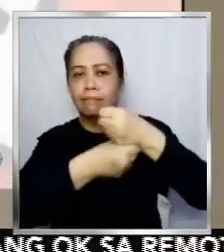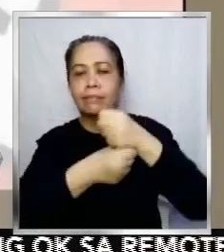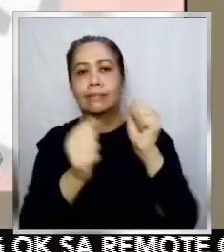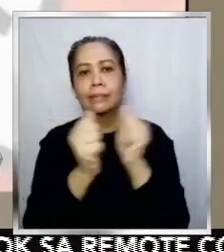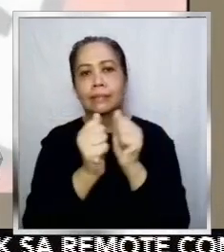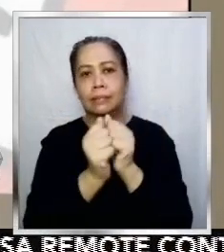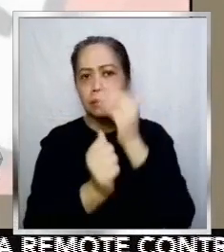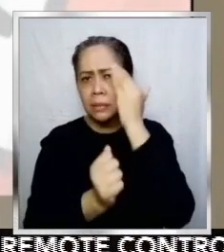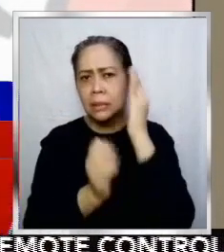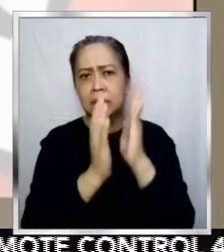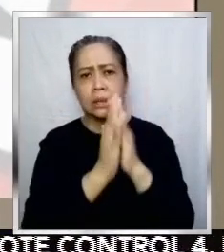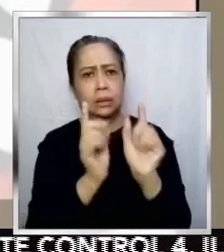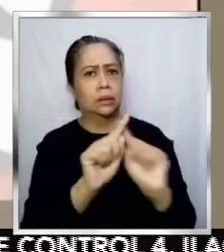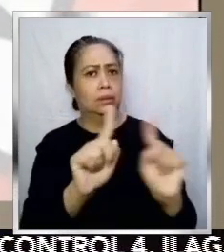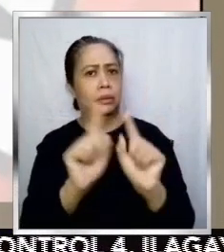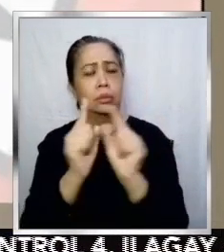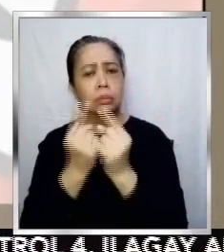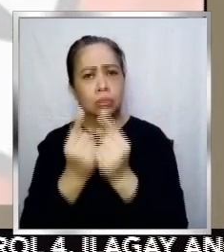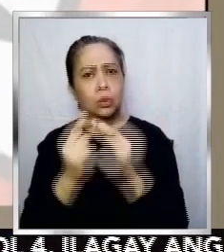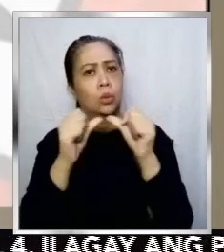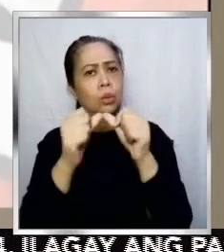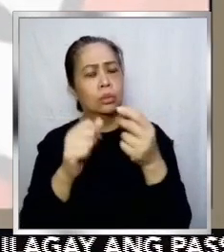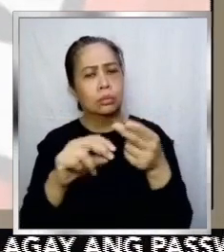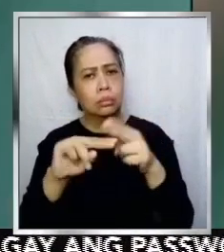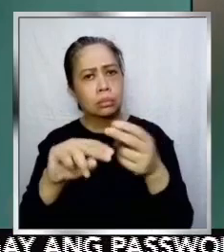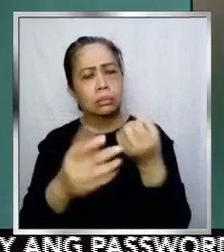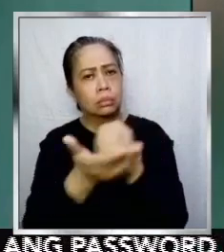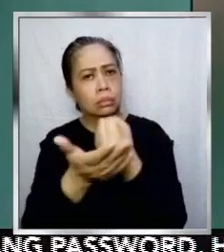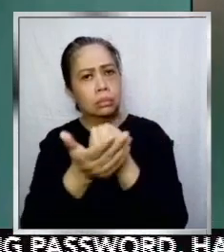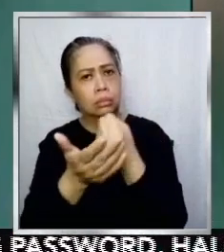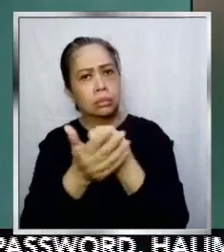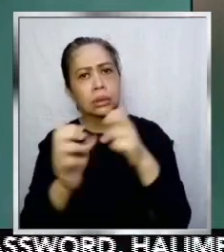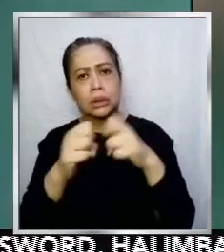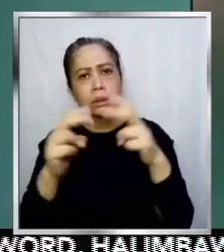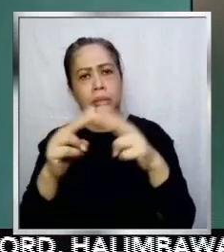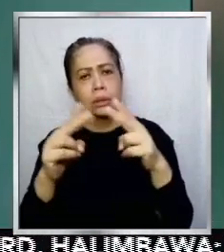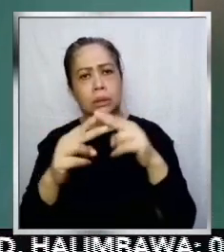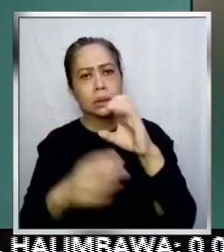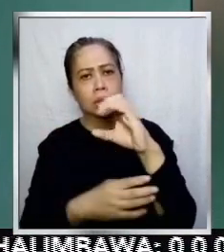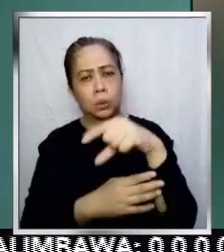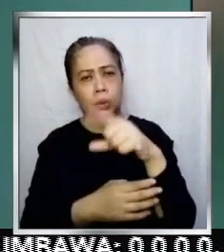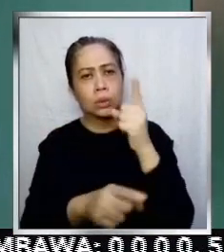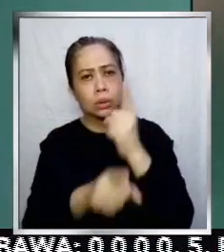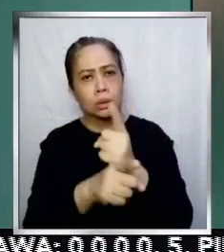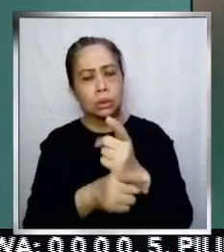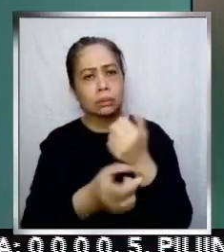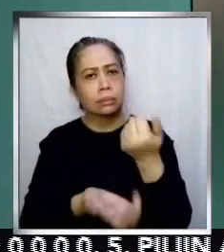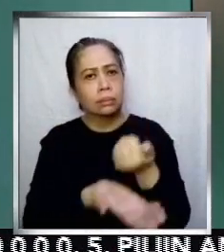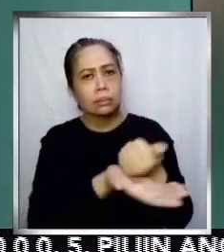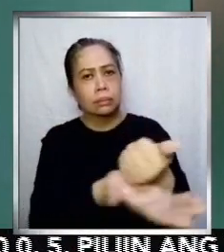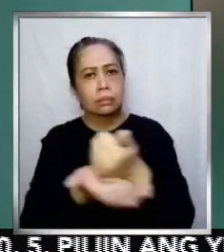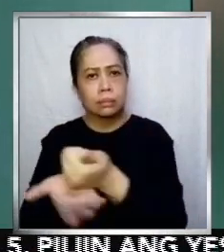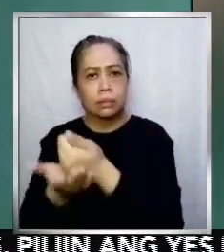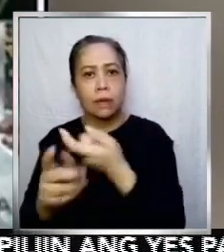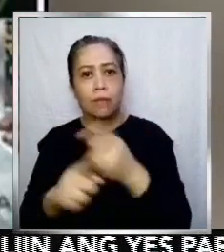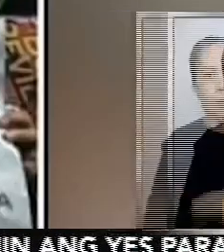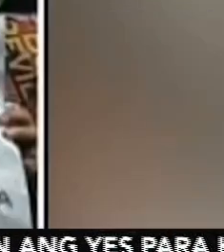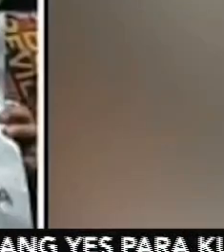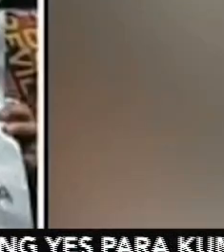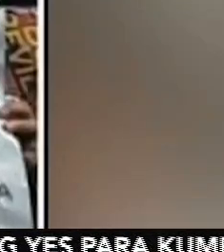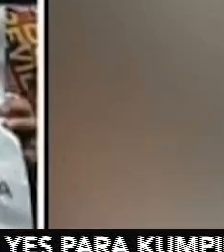ibang grupo, tuloy na pasahod kahit may quarantine at wastong pamamahagi ng ayuda mula sa DOLE at DSWD.